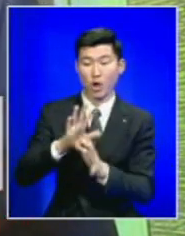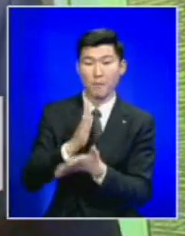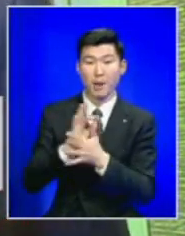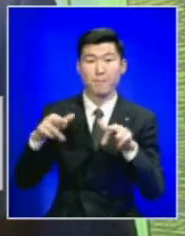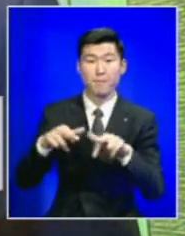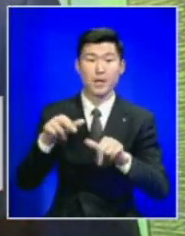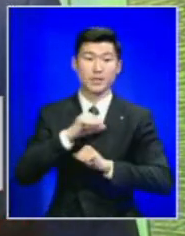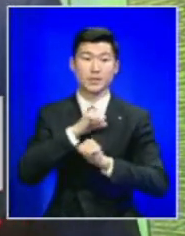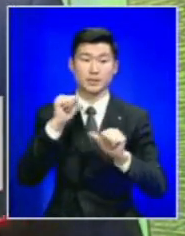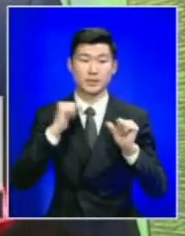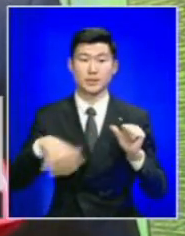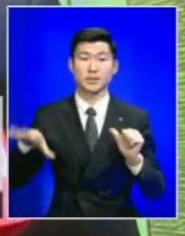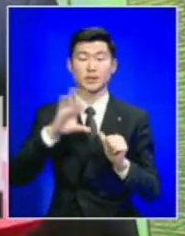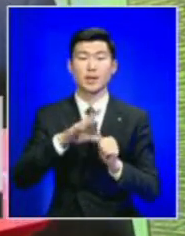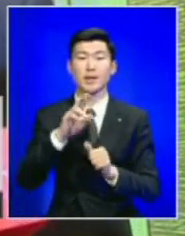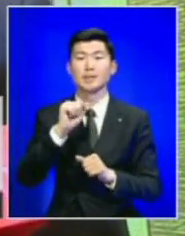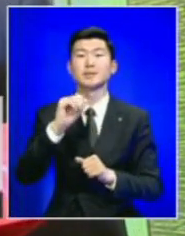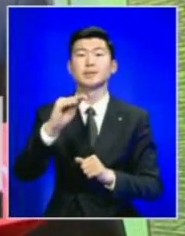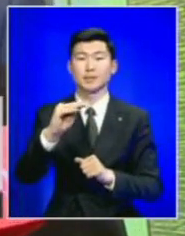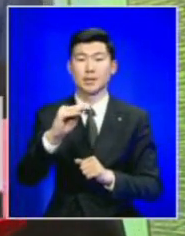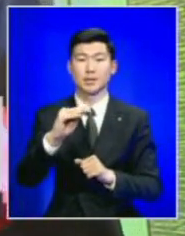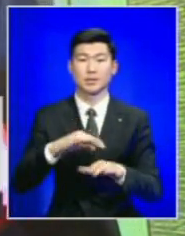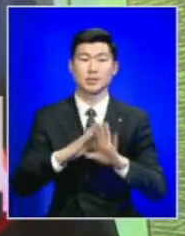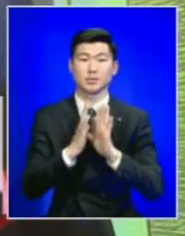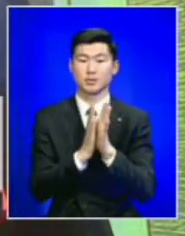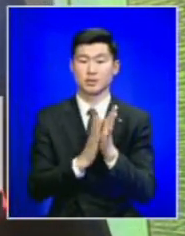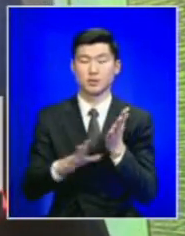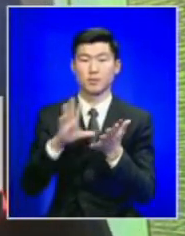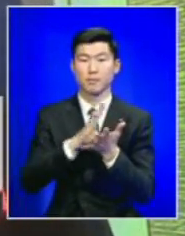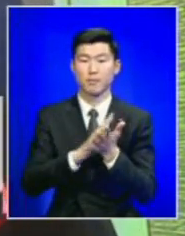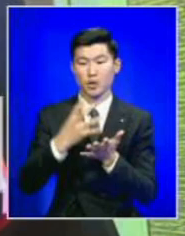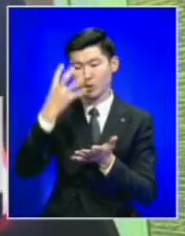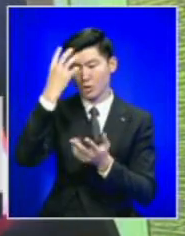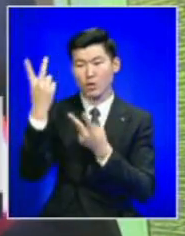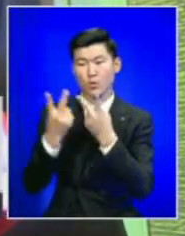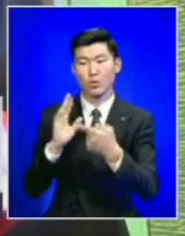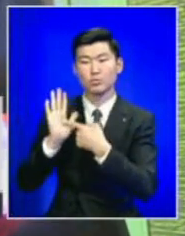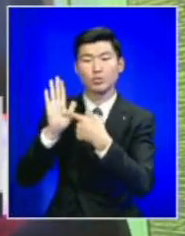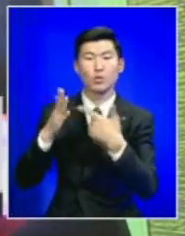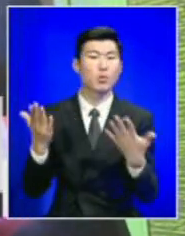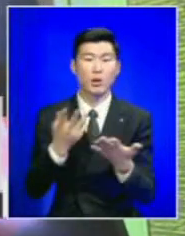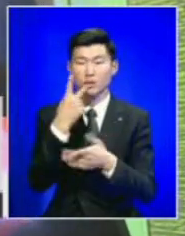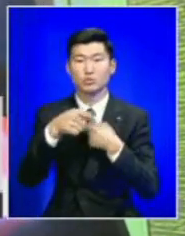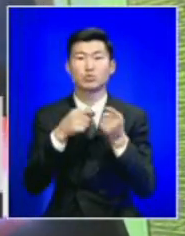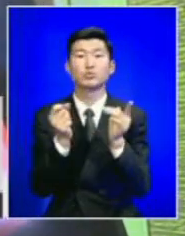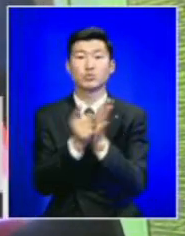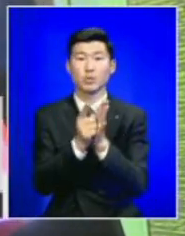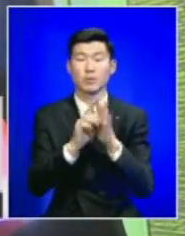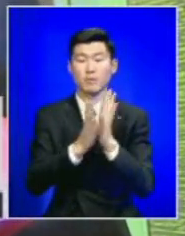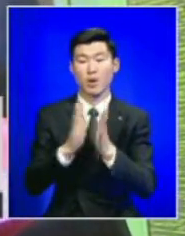бэрхшээлтэй иргэдийг яаж одоо тэр төрийн үйлчлэгийг үзүүлэх үү гэдэг бол маш чухал. Тийм учраас